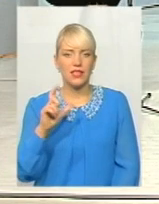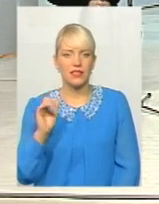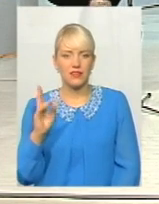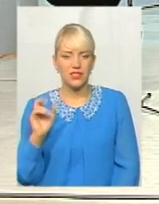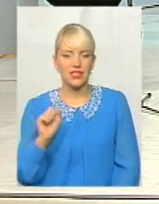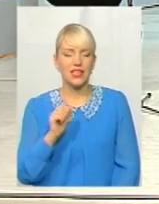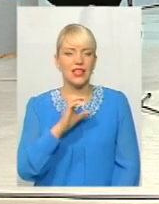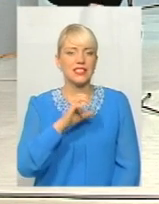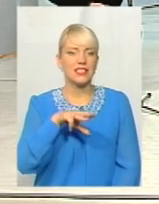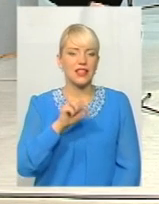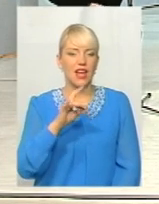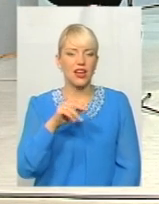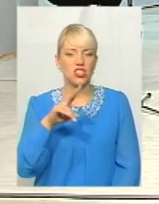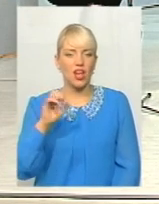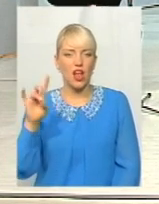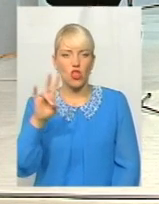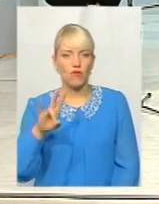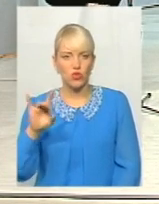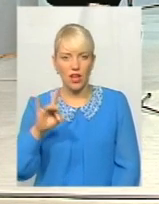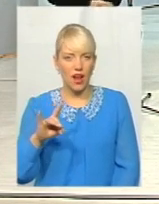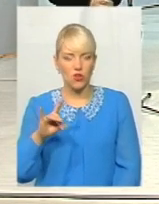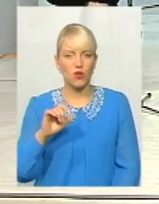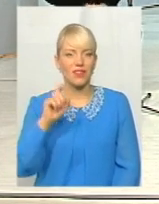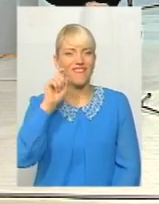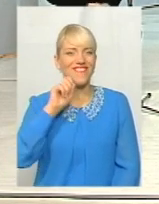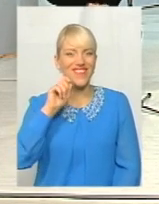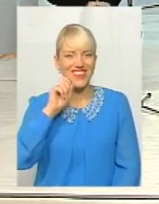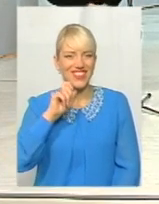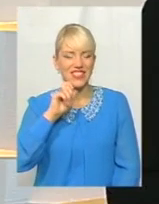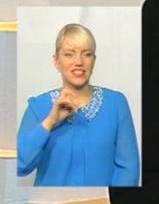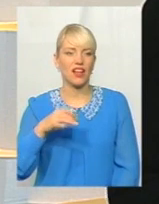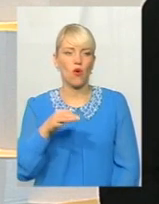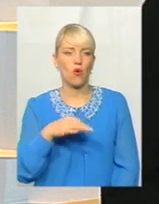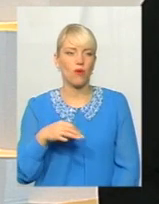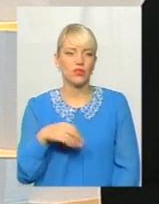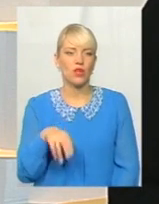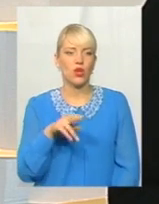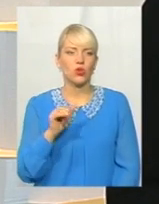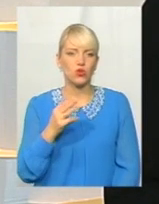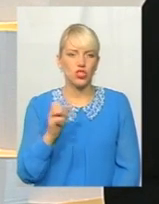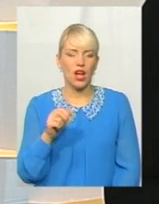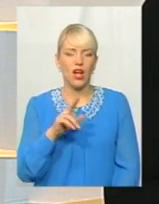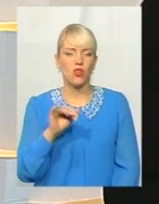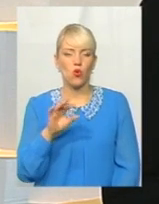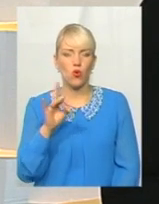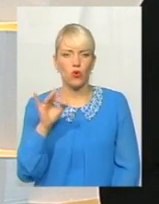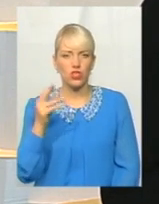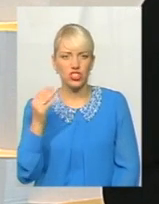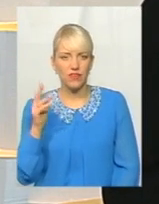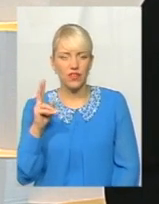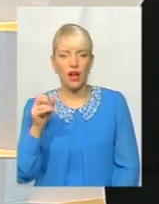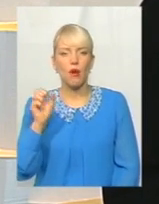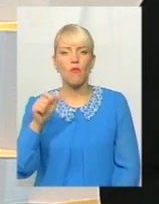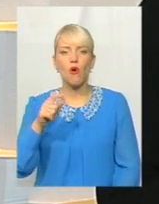району, це і Вінницька область, Кажанці, Буша, Дорошівка. Можна називати дуже багато, але він